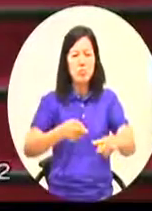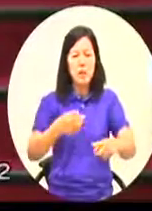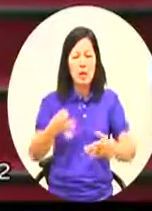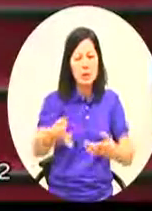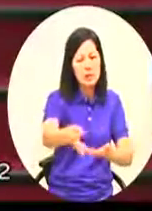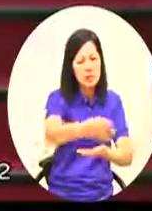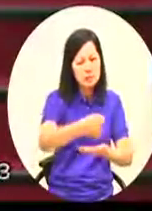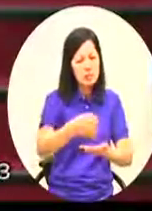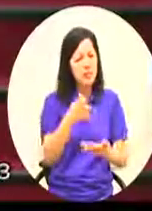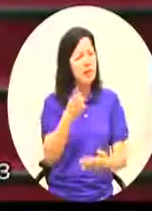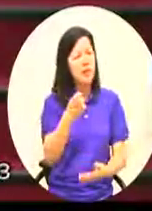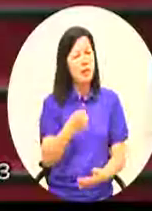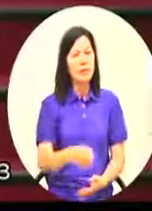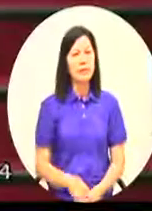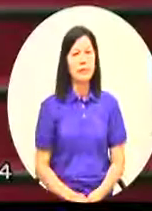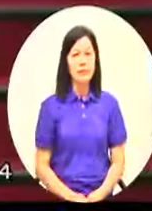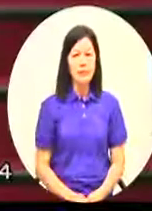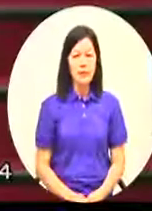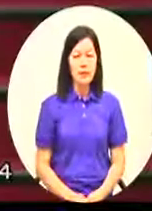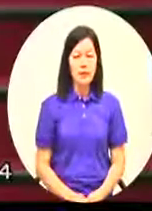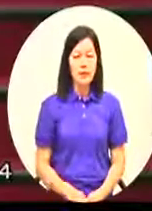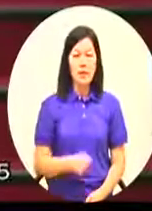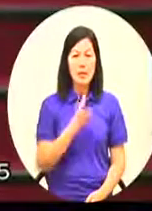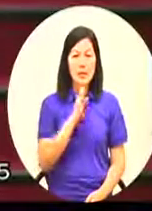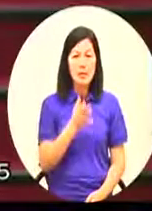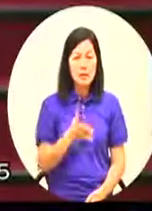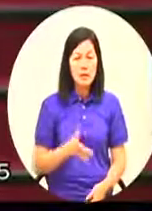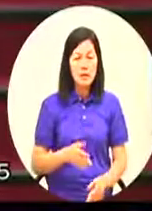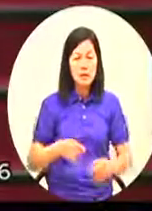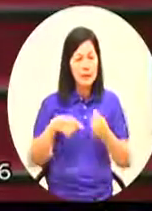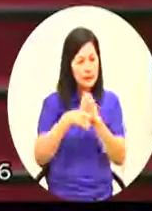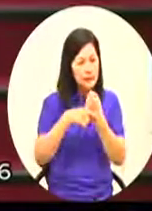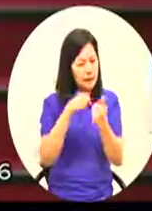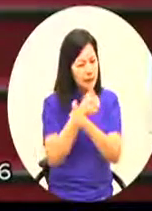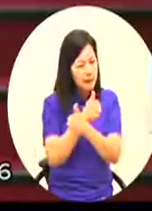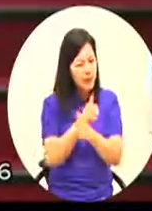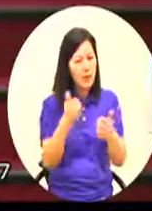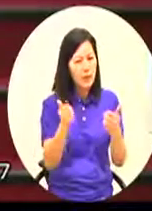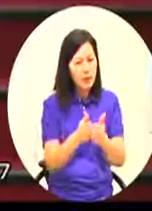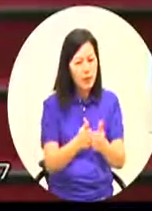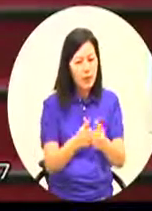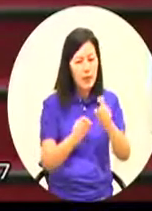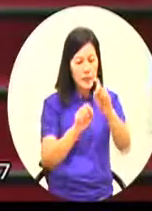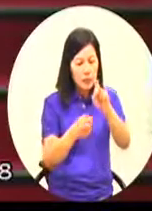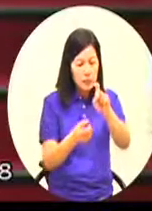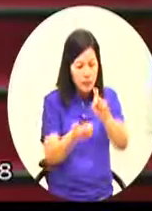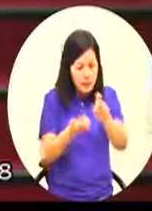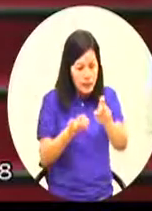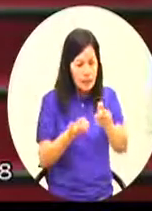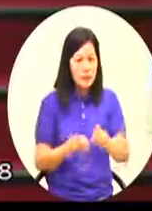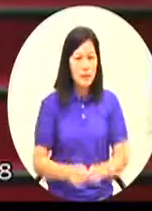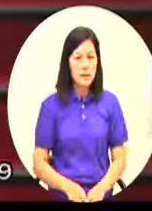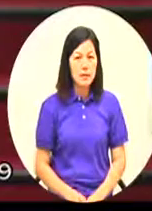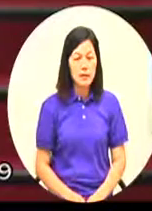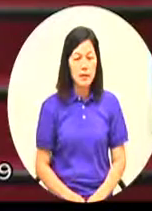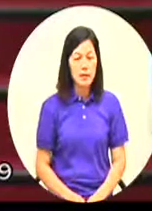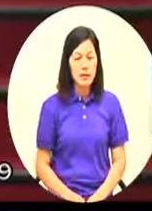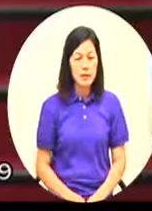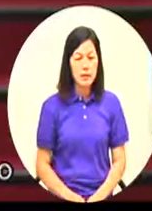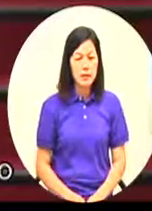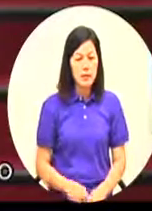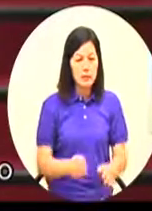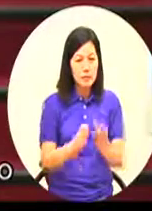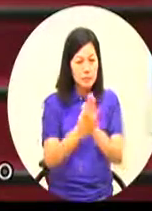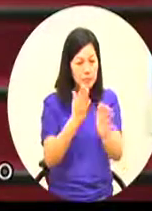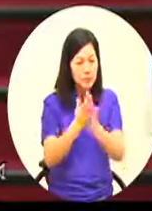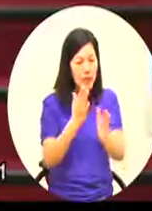以我这边可能要是不是请我们的研考会哈，十月以前排定一个时间，带